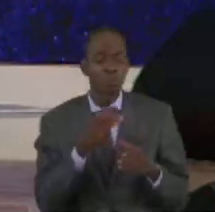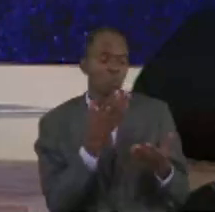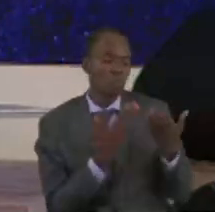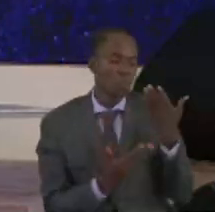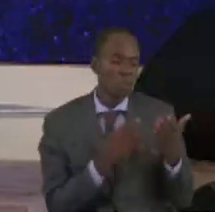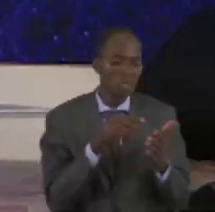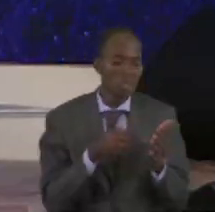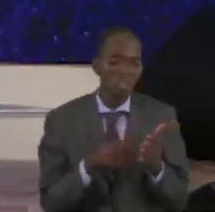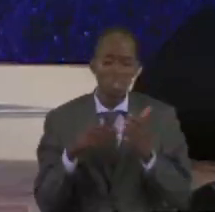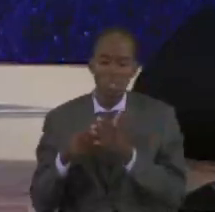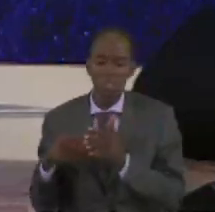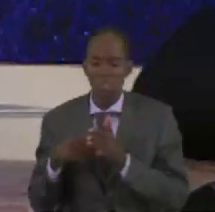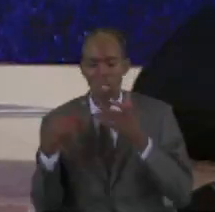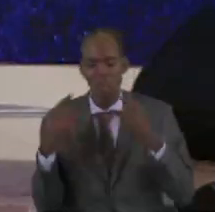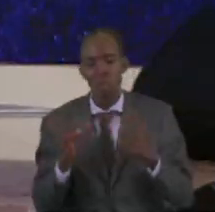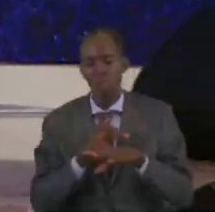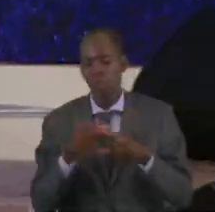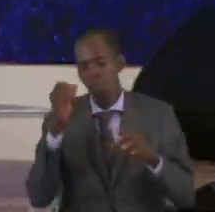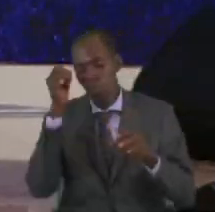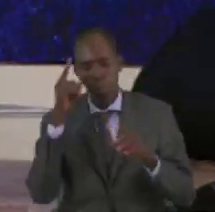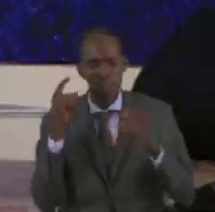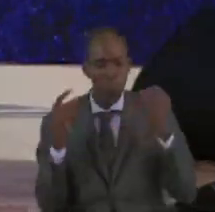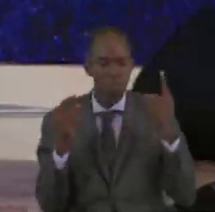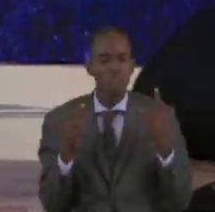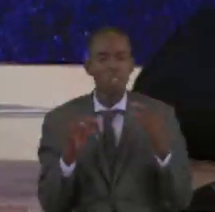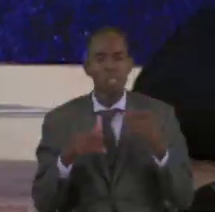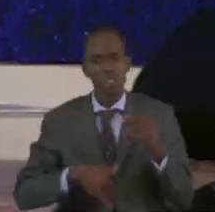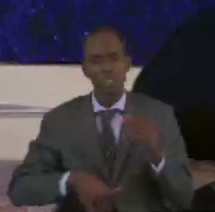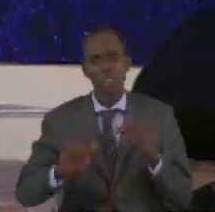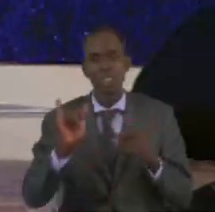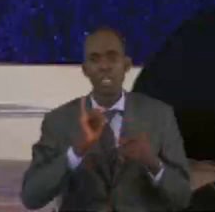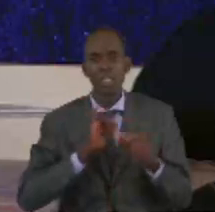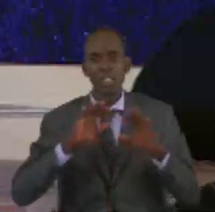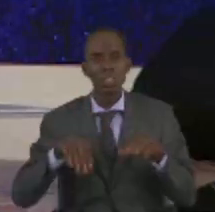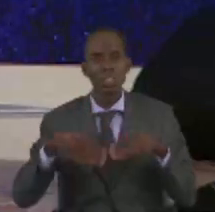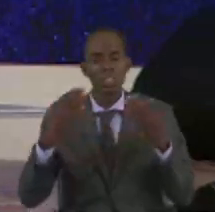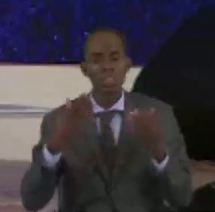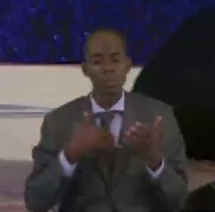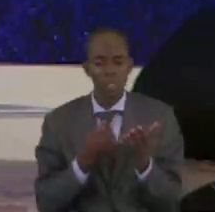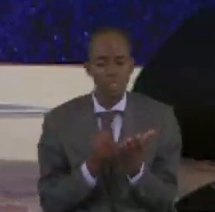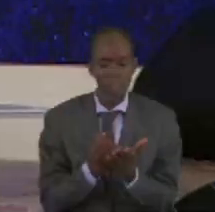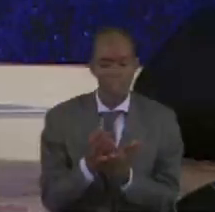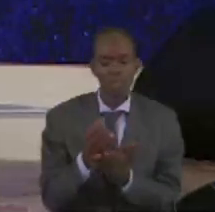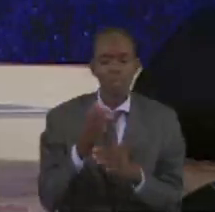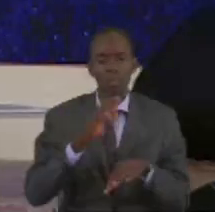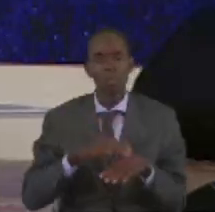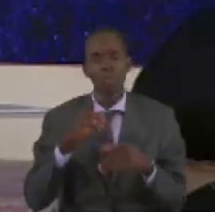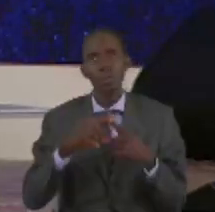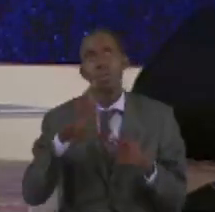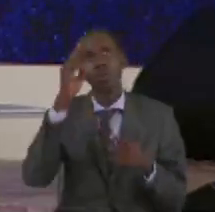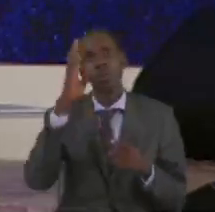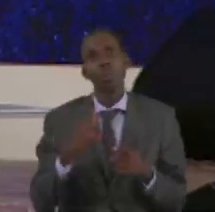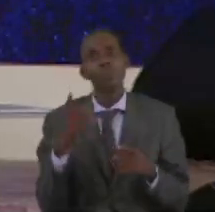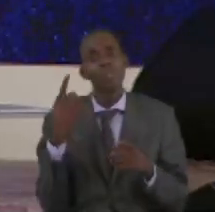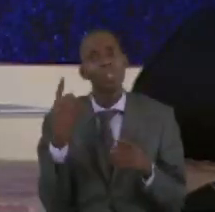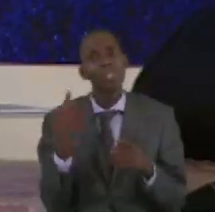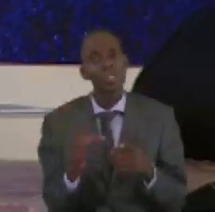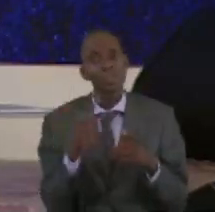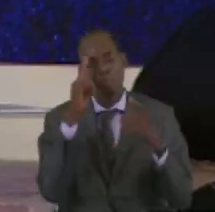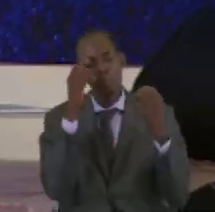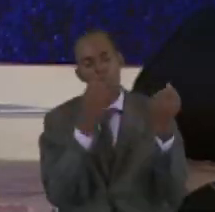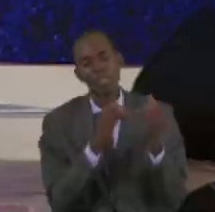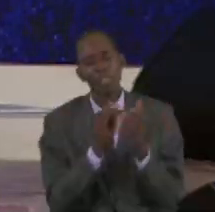que ceci arrive, je ne comprends pas, cependant, je garde mon intégrité au Seigneur. La foi